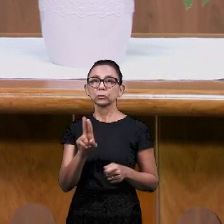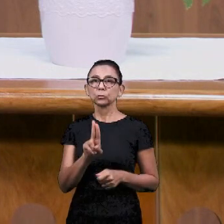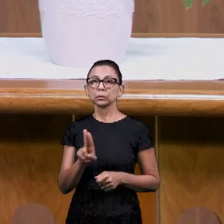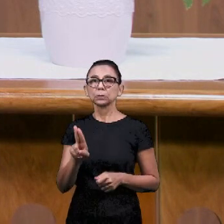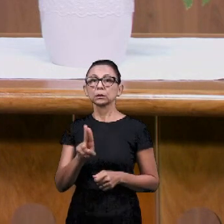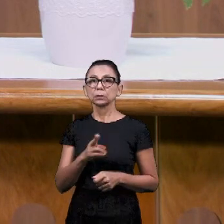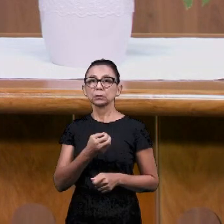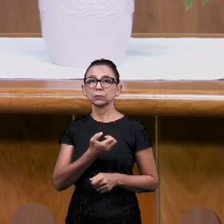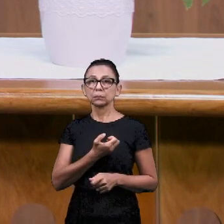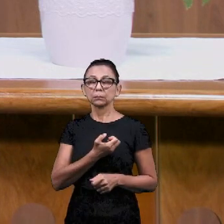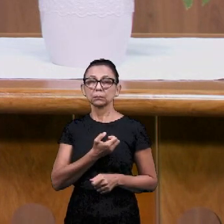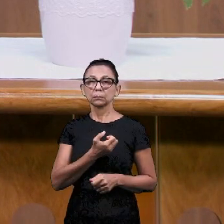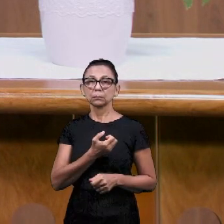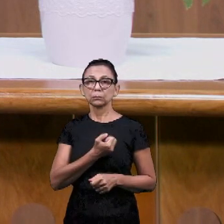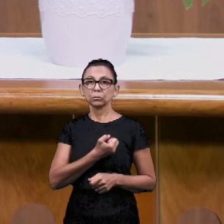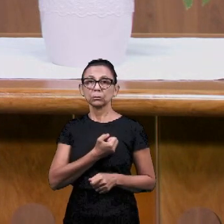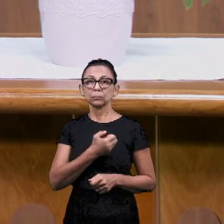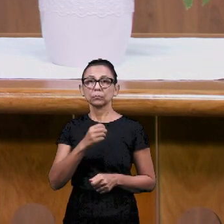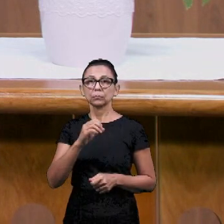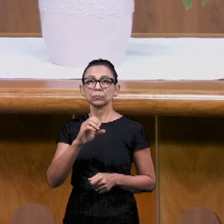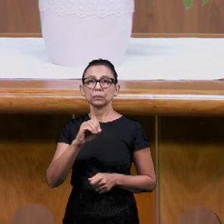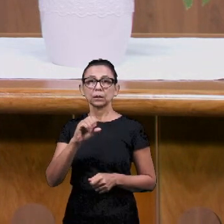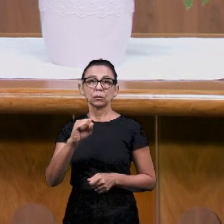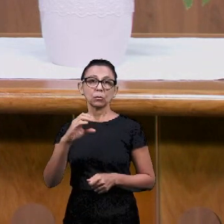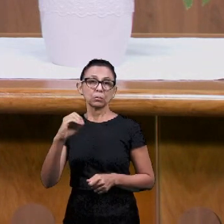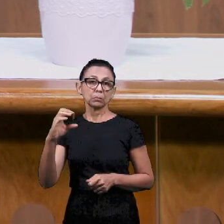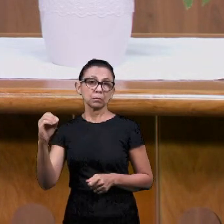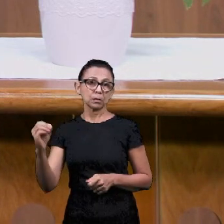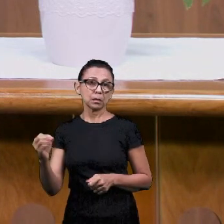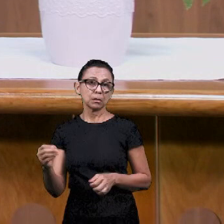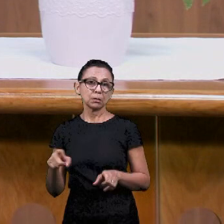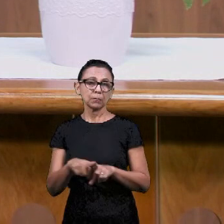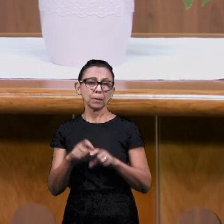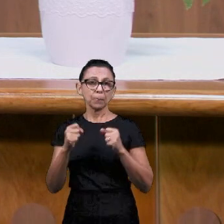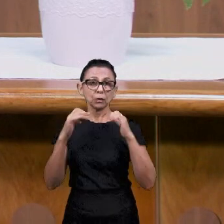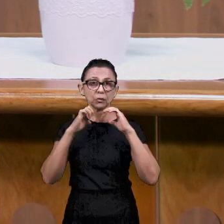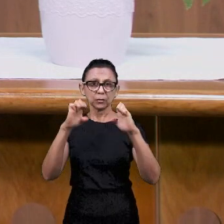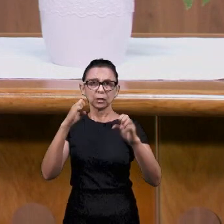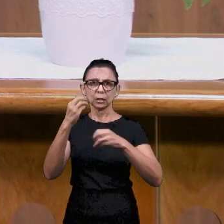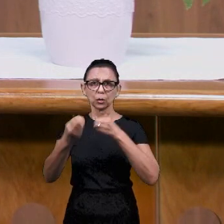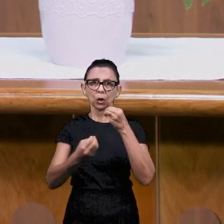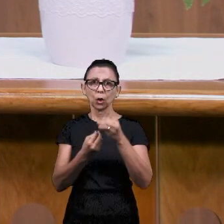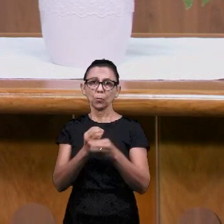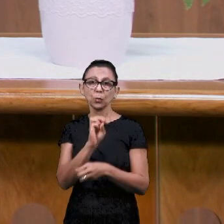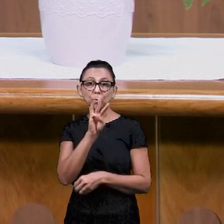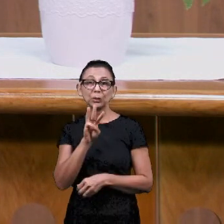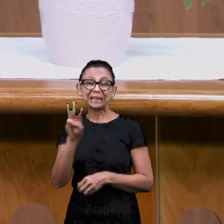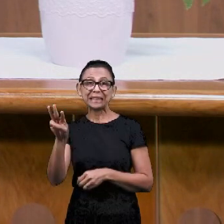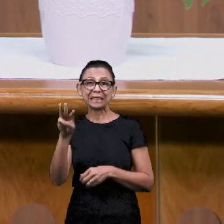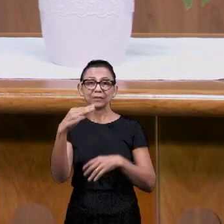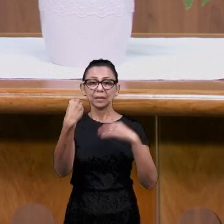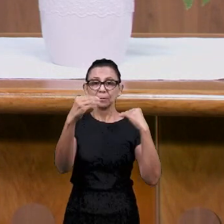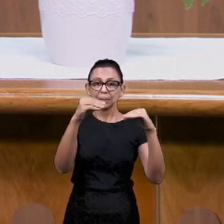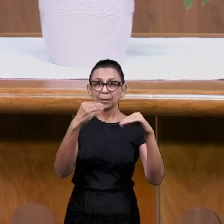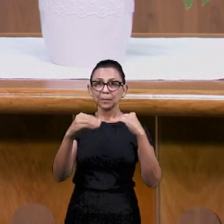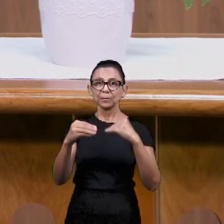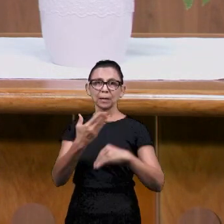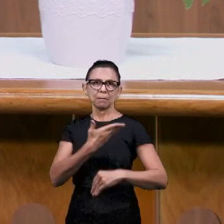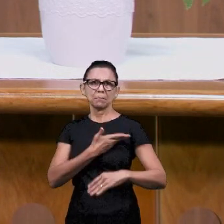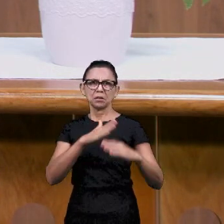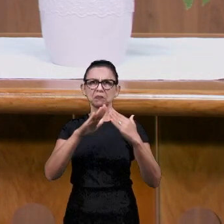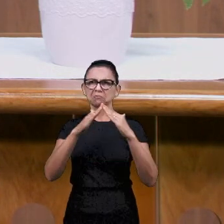manière que vous avez à utiliser, c'est en envoyant le lien du culte. Donc le lien sera disponible, va être divulgué dans le